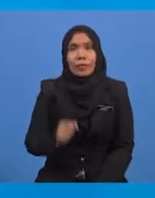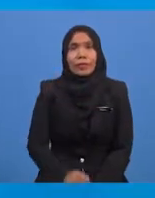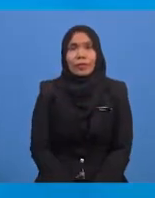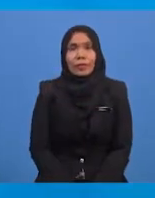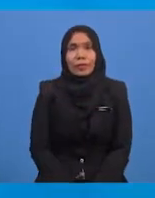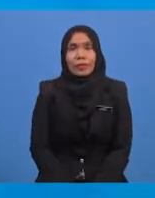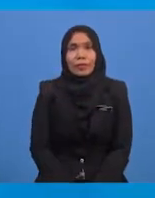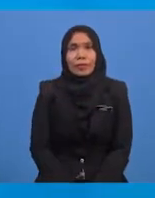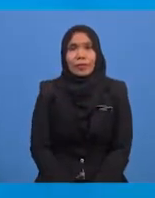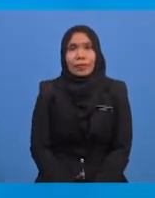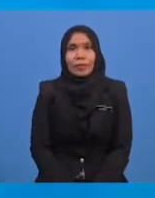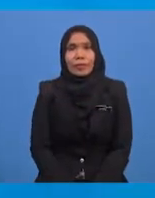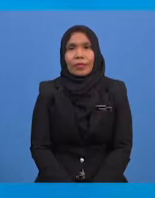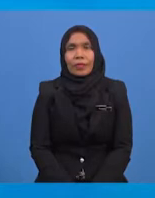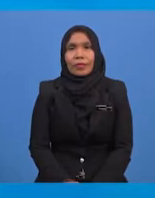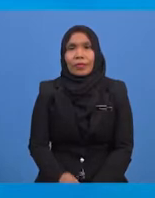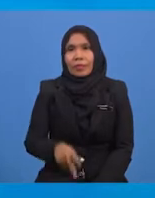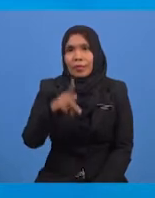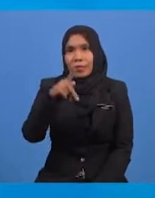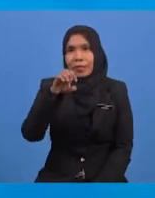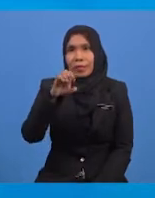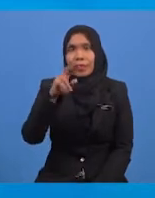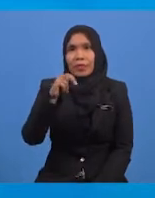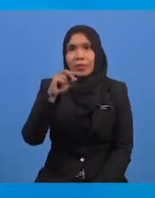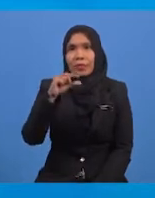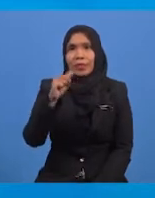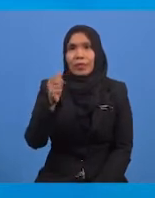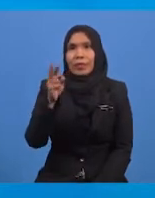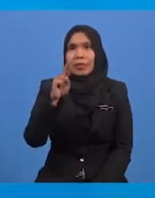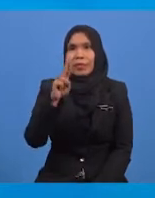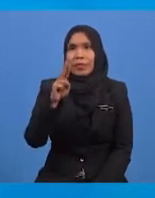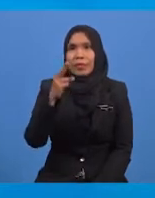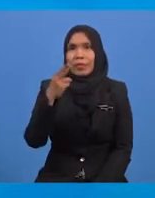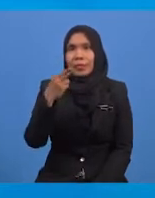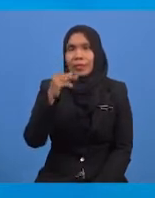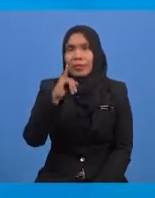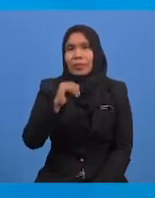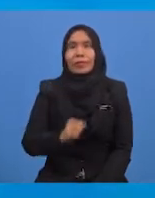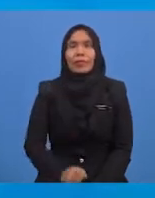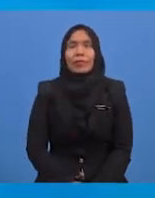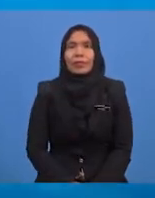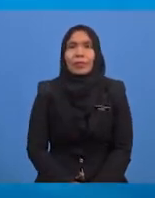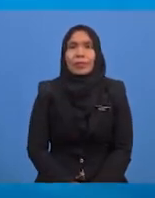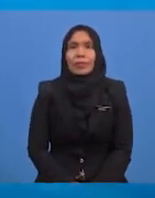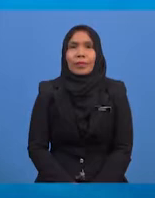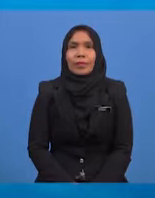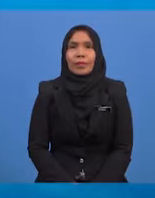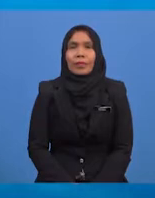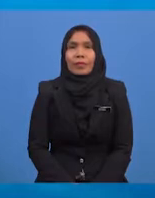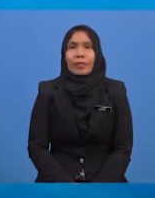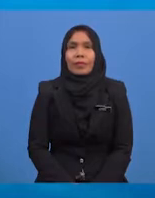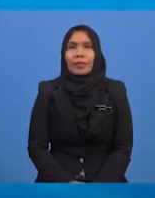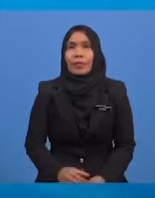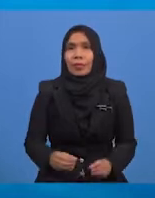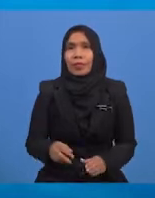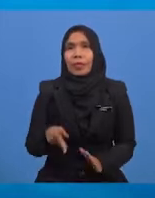persepsi, kegemaran dan gelagat pengguna terhadap sesuatu barang dan perkhidmatan di pasaran. Corak permintaan